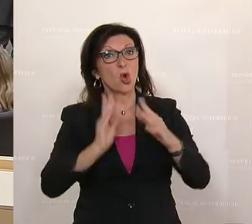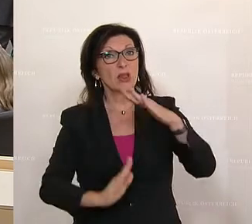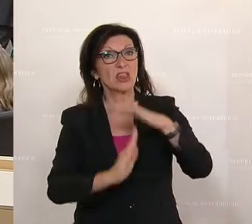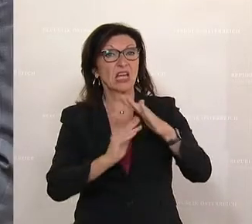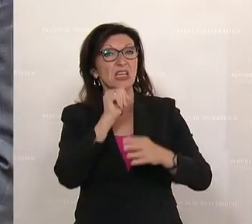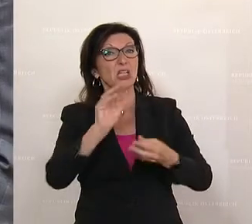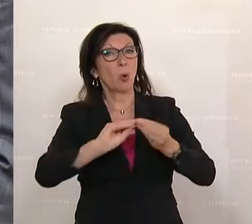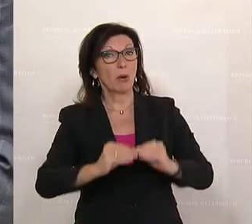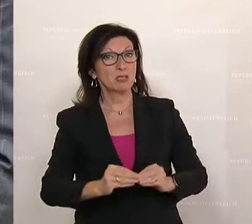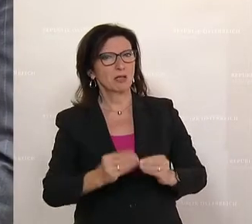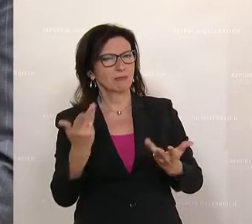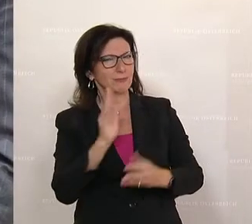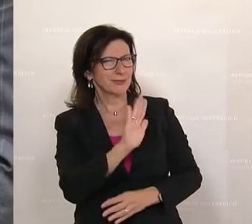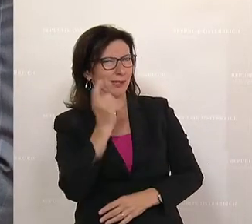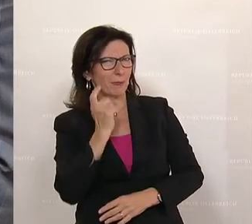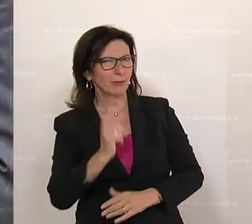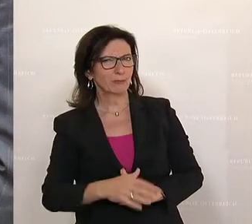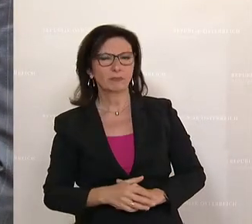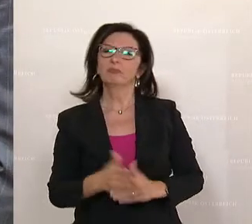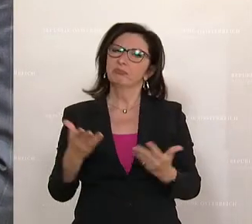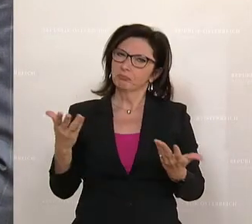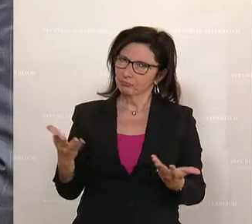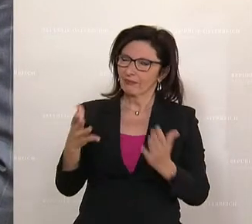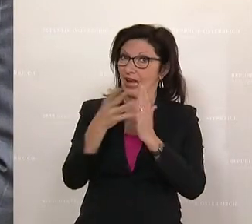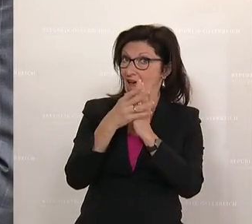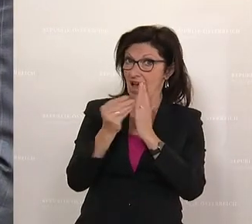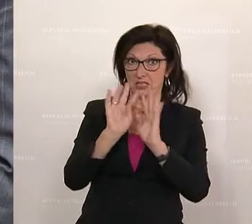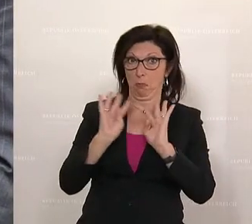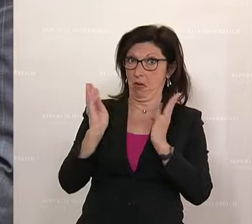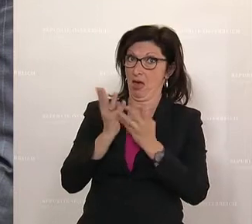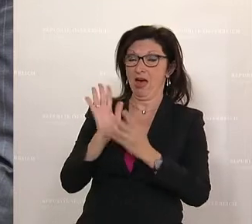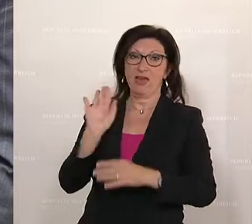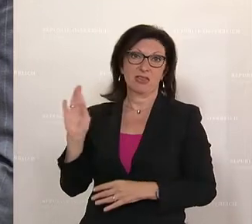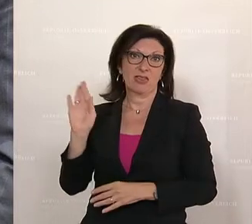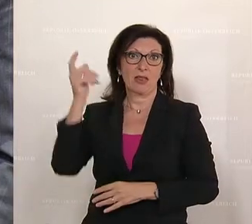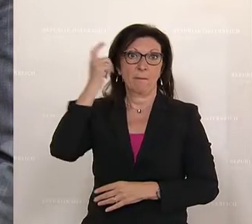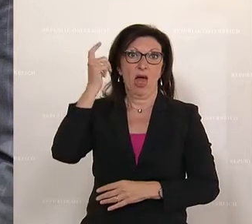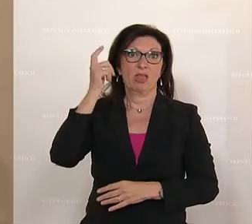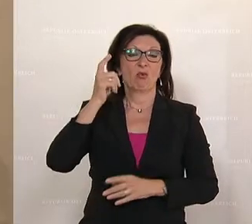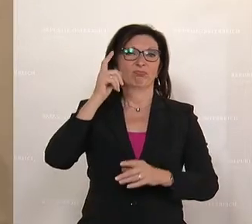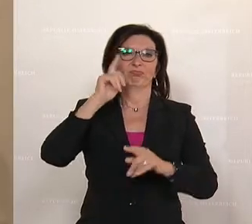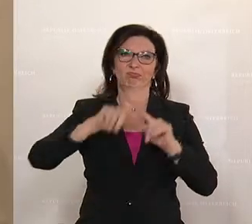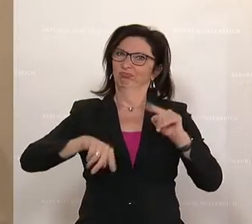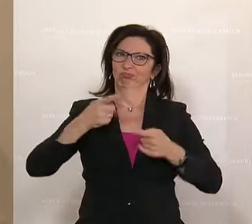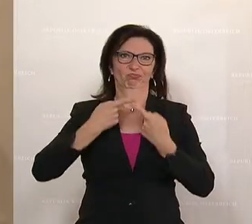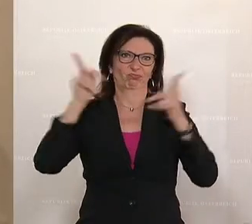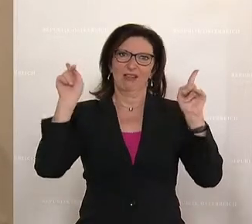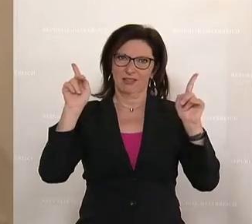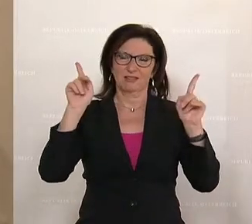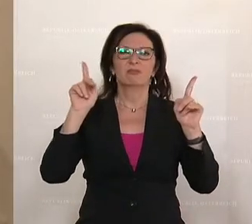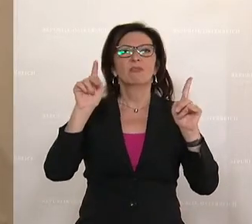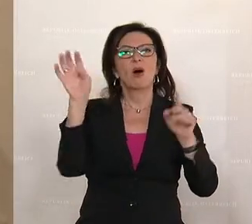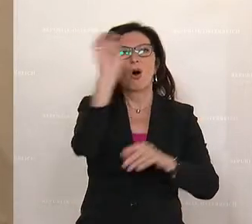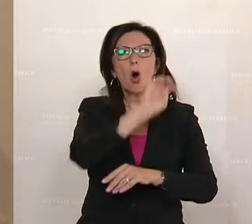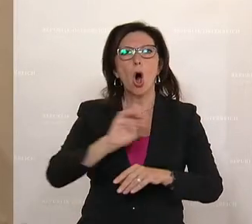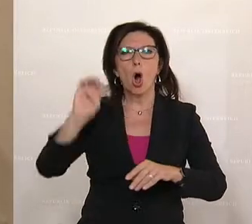Wie sehen Sie das? Na, da geht die Expertinnen und Expertenmeinung derzeit auseinander, weil Europa auch